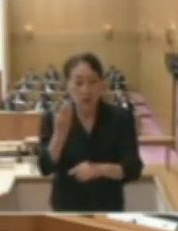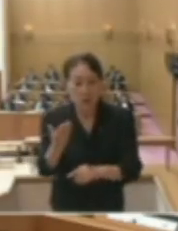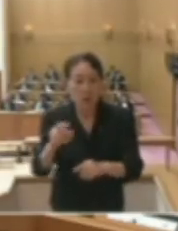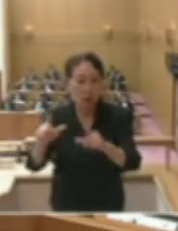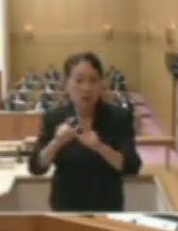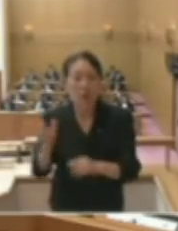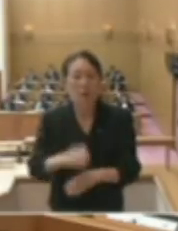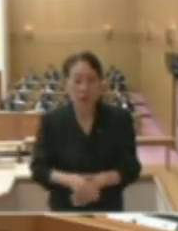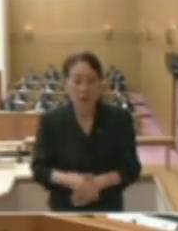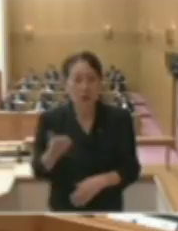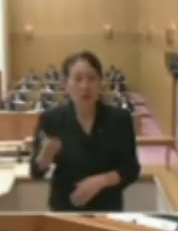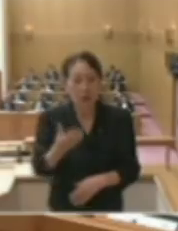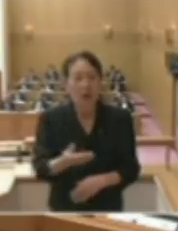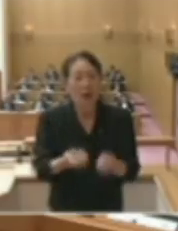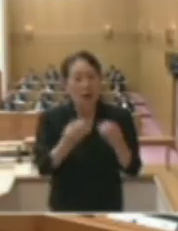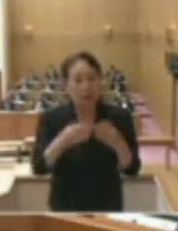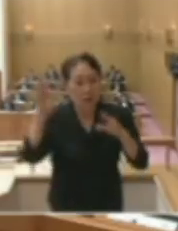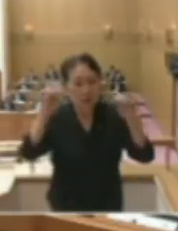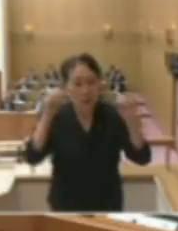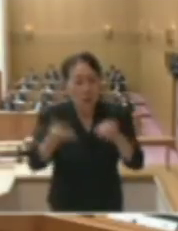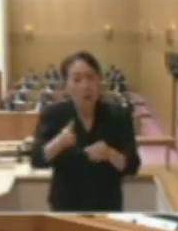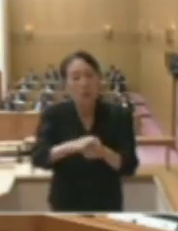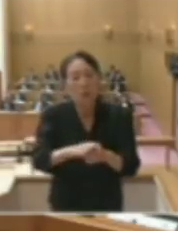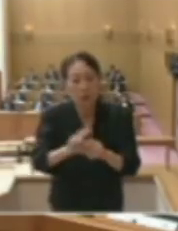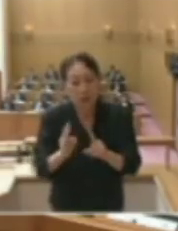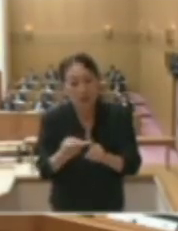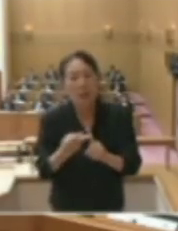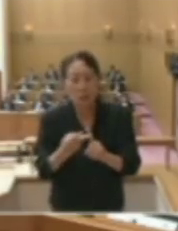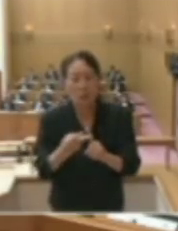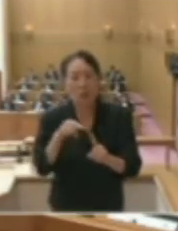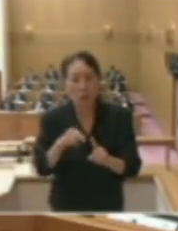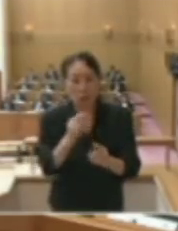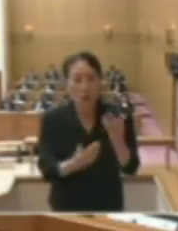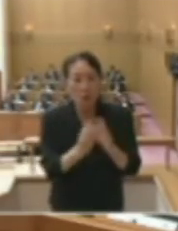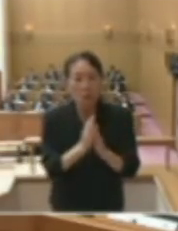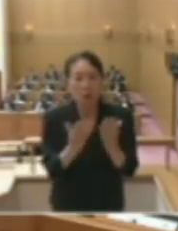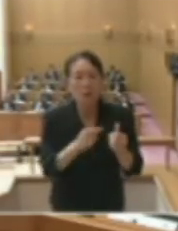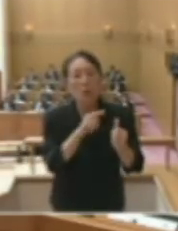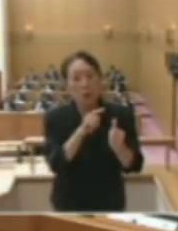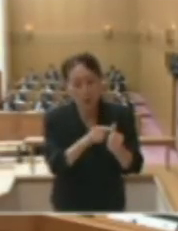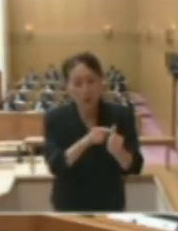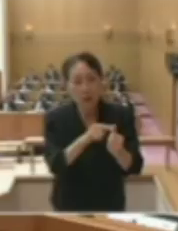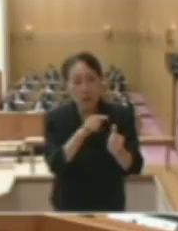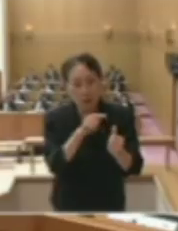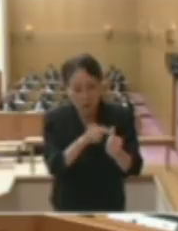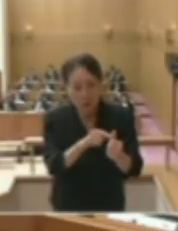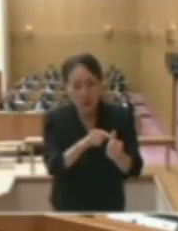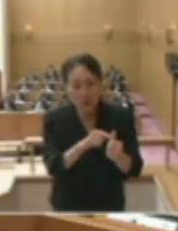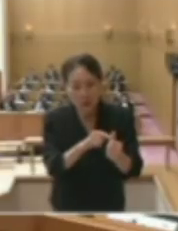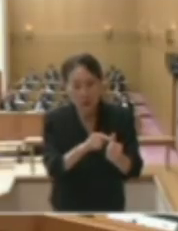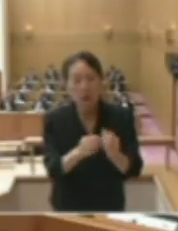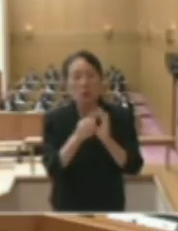下、新たな情報を含め、再度、この森本氏、まず森本氏の件に関